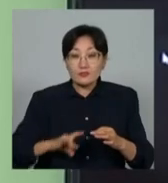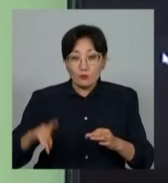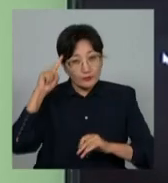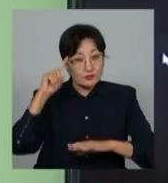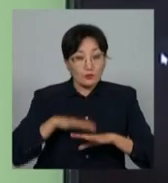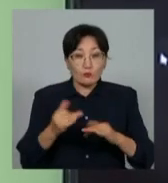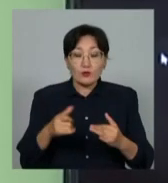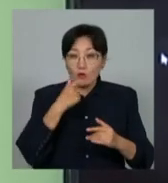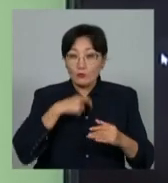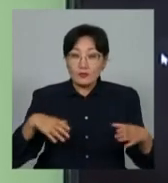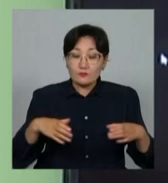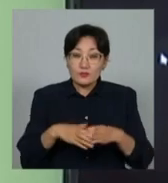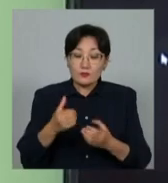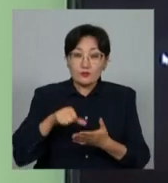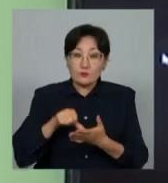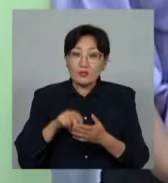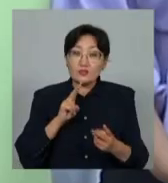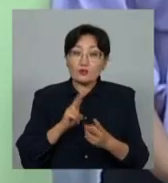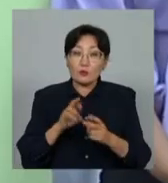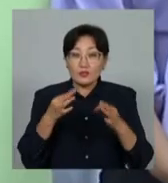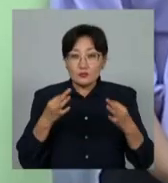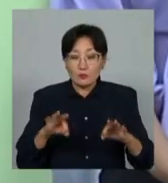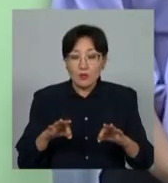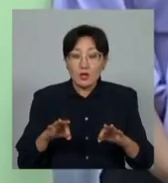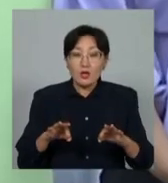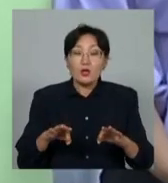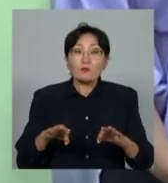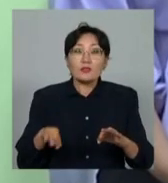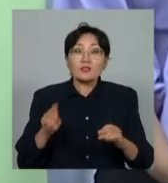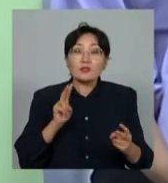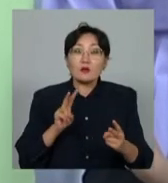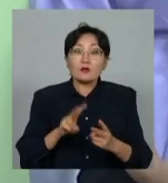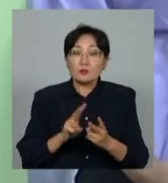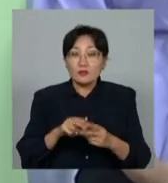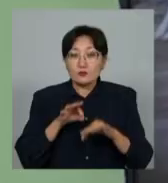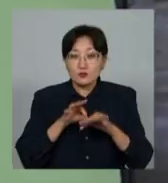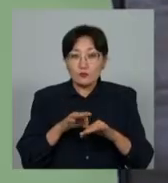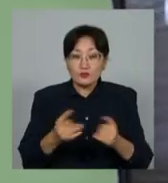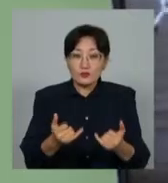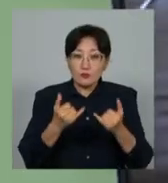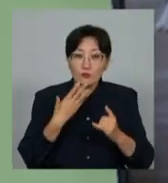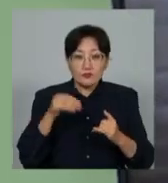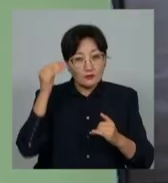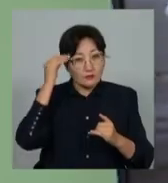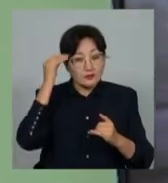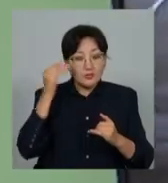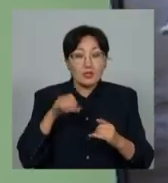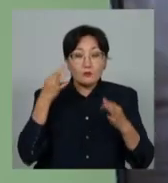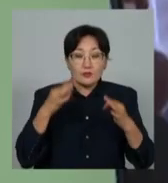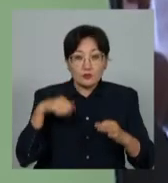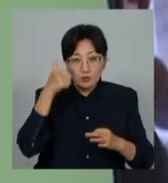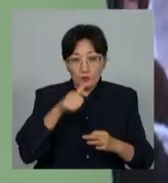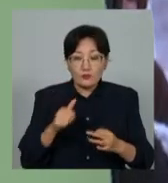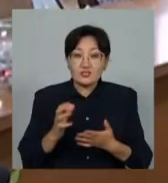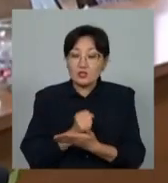әкімдігі бүгін зиялы қауым өкілдерінің басын қосып, тәуелсіздік тарландарымен кездесу өткізді. Қонақтар өз ой толғауларын тәуелсіздік